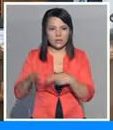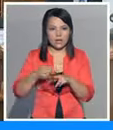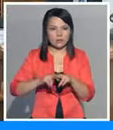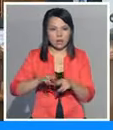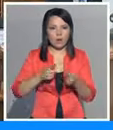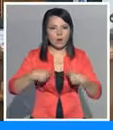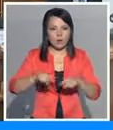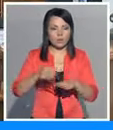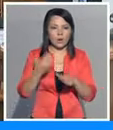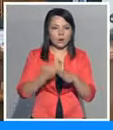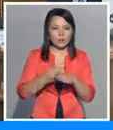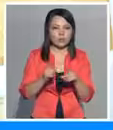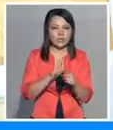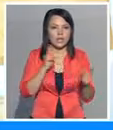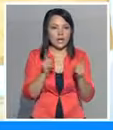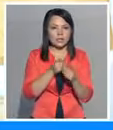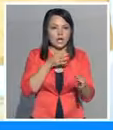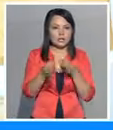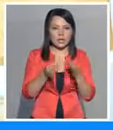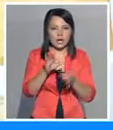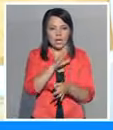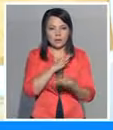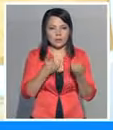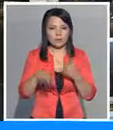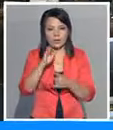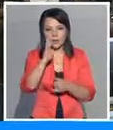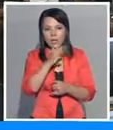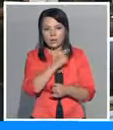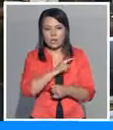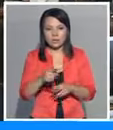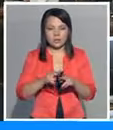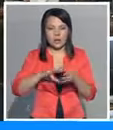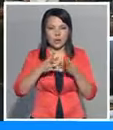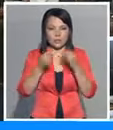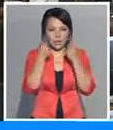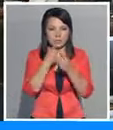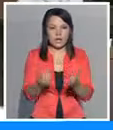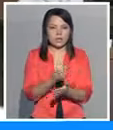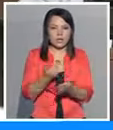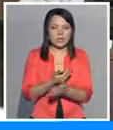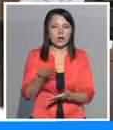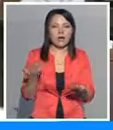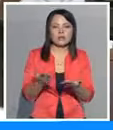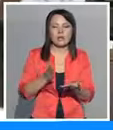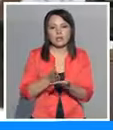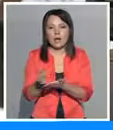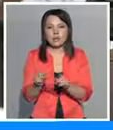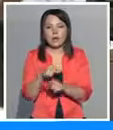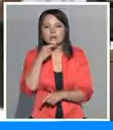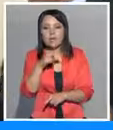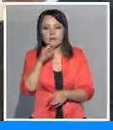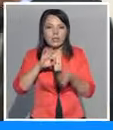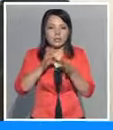өзінің қоғамдық көмекшілерімен кезекті рет кездескенінде айтты. Жиында 5 жылдық жұмысқа қорытынды жасалып, алдағы уақытта қай салаларды жіті